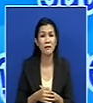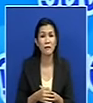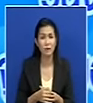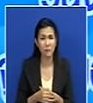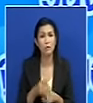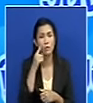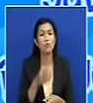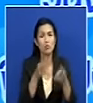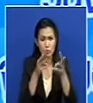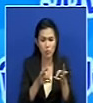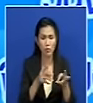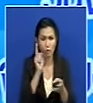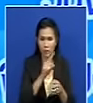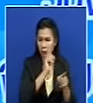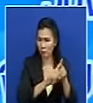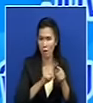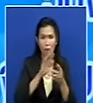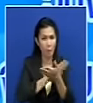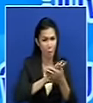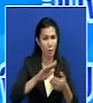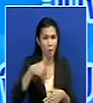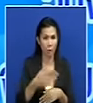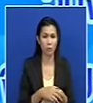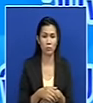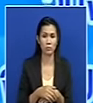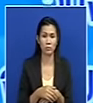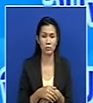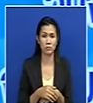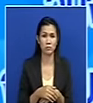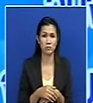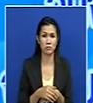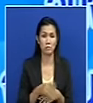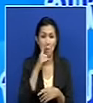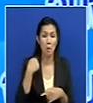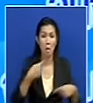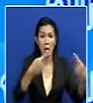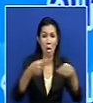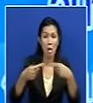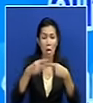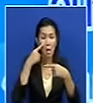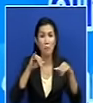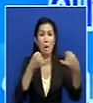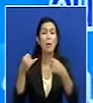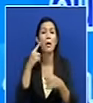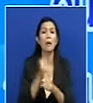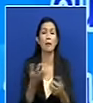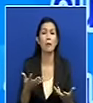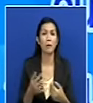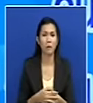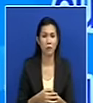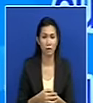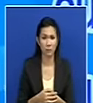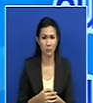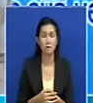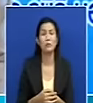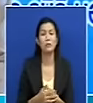ก็กระบวนการมันก็ต้องเรียบร้อยก่อนนี่ไม่กลัวมันเกิดการทะเลาะเบาะแว้งต่อต้านกันหรือไงมีกี่พว